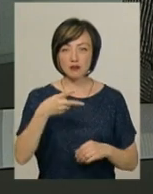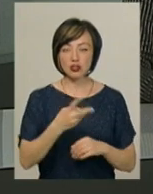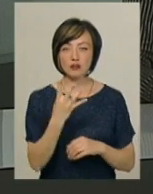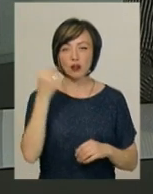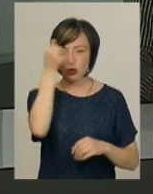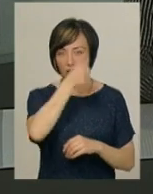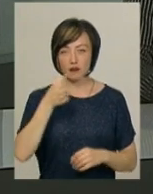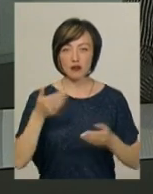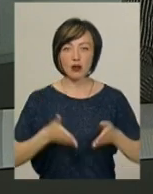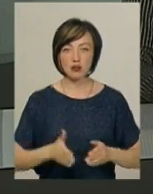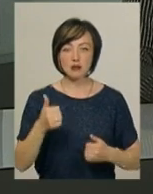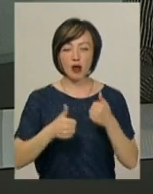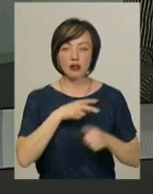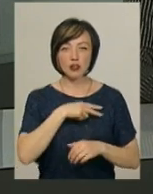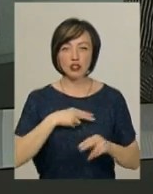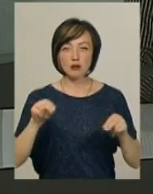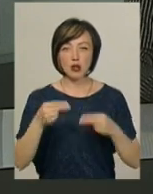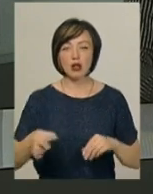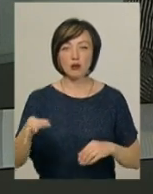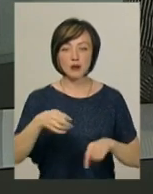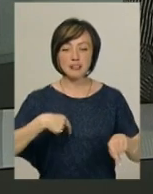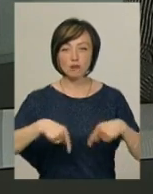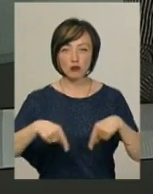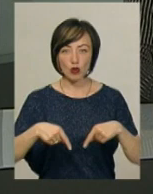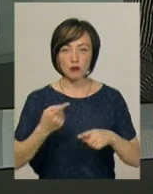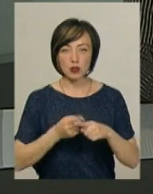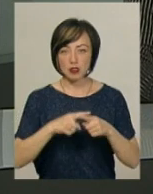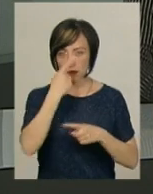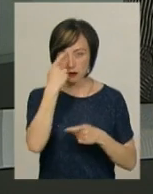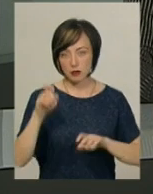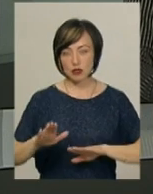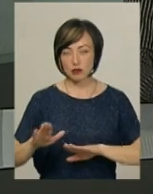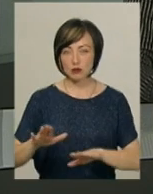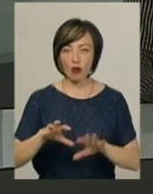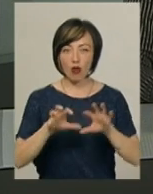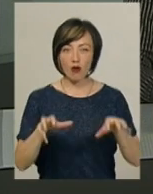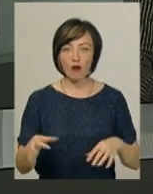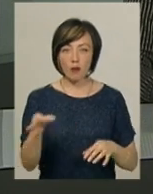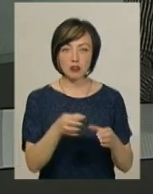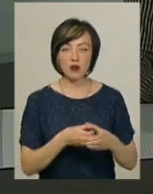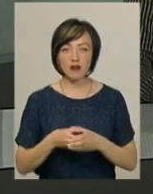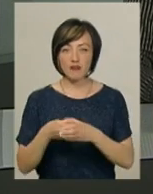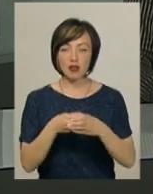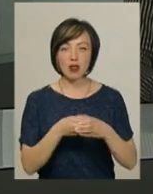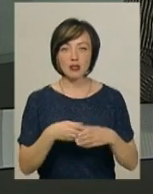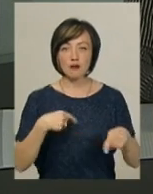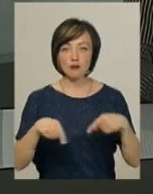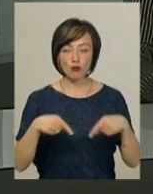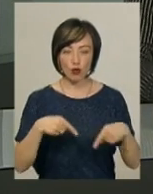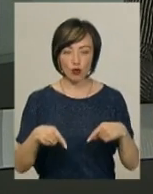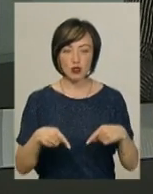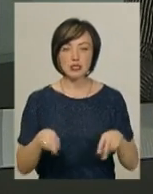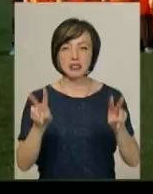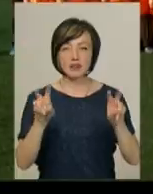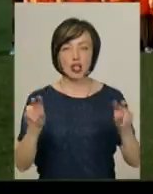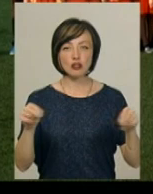років народження змагалися за нагороди чемпіонату області з футболу. Про це повідомив заступник голови обласної федерації футболу Микола Кузнєцов. За